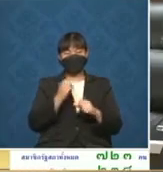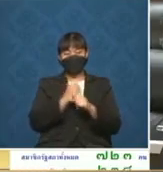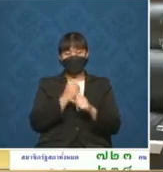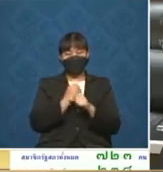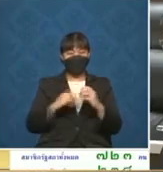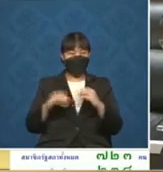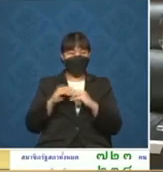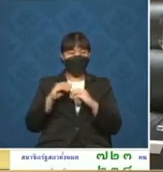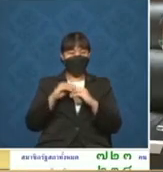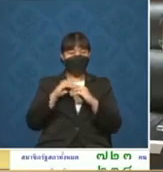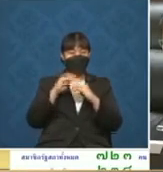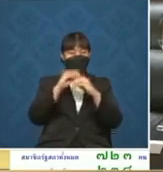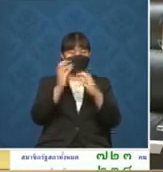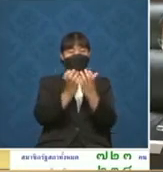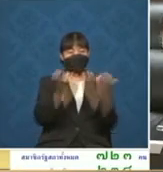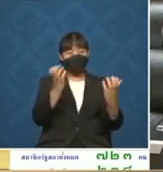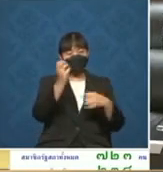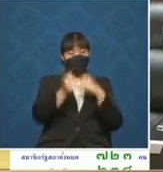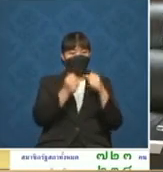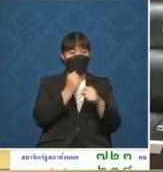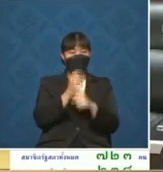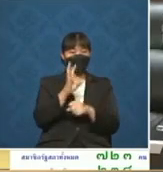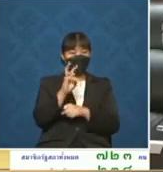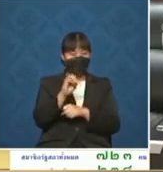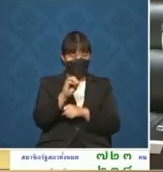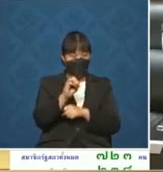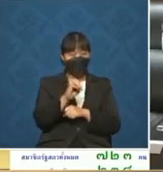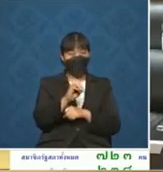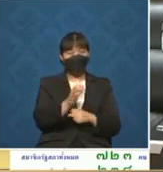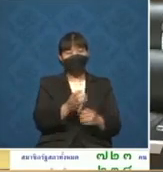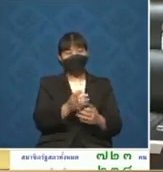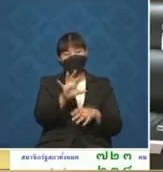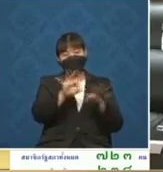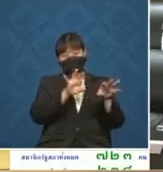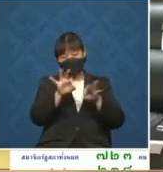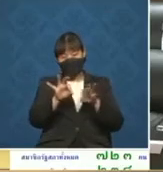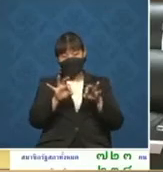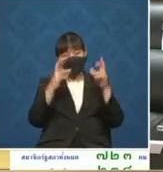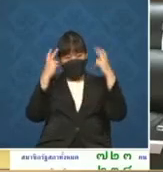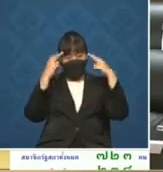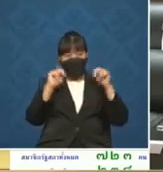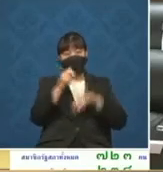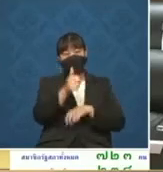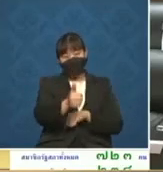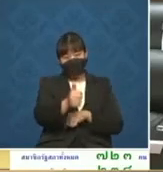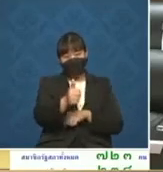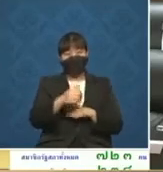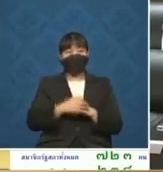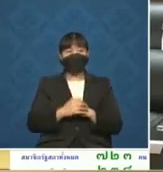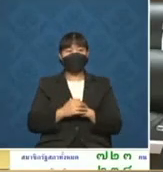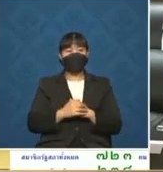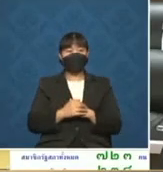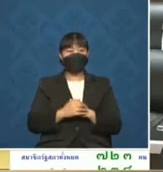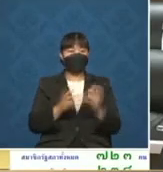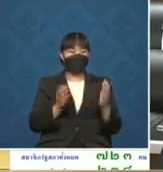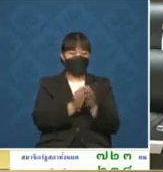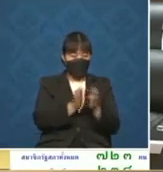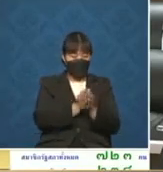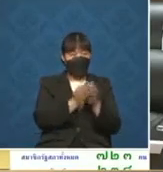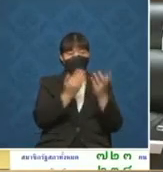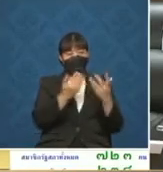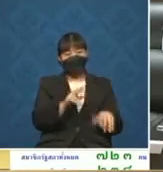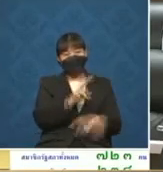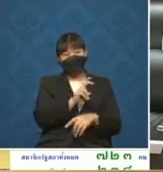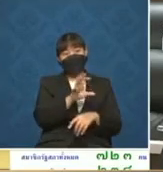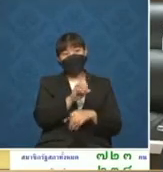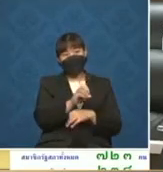นผู้พิพากษาถ้าคุณมีความรู้มีปัญญาพอคุณไปสอบสิคุณก็จะได้เป็นตุลาการเป็นผู้พิพากษาได้ทำหน้าที ่ ภายใต้ก